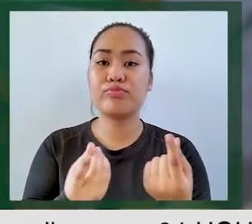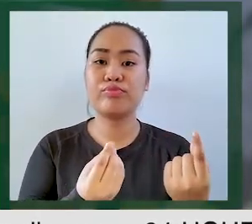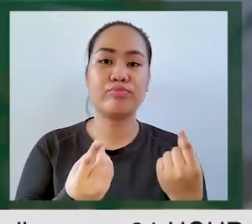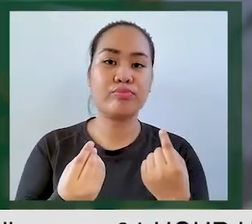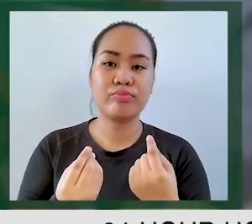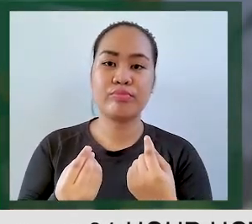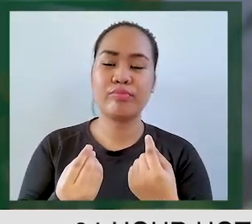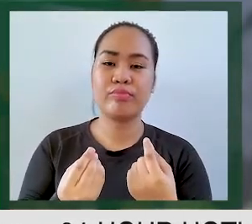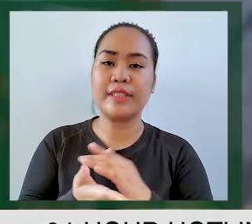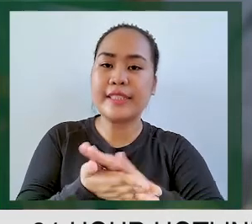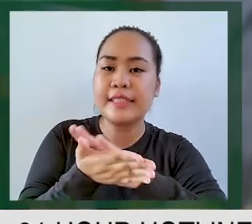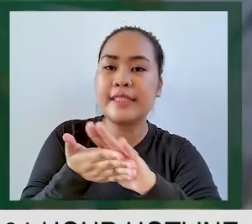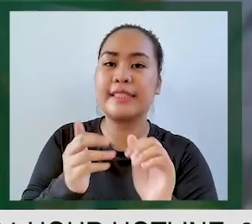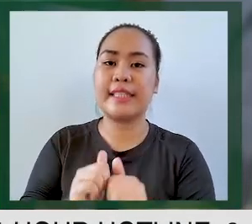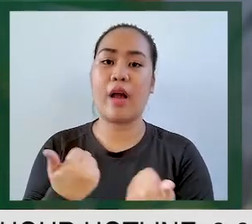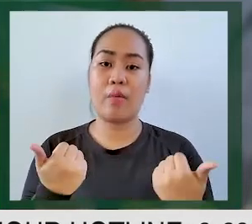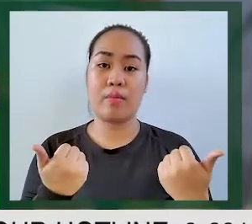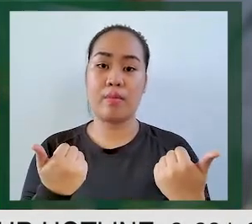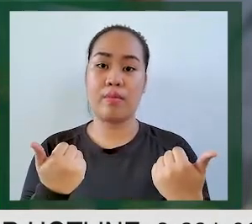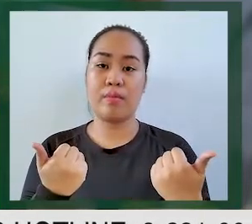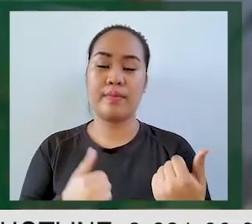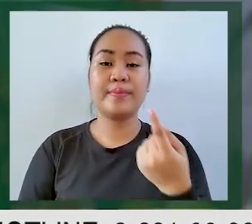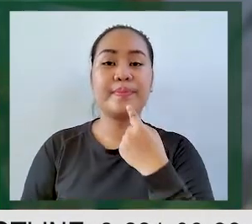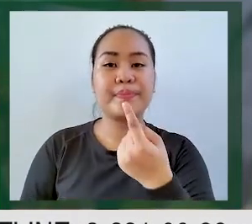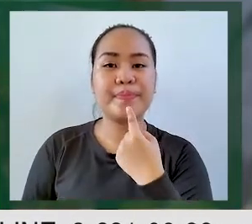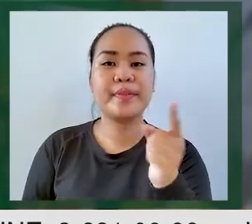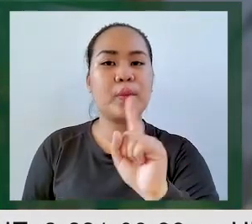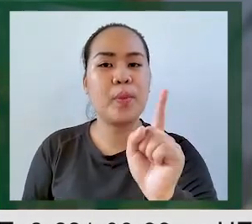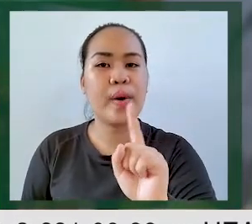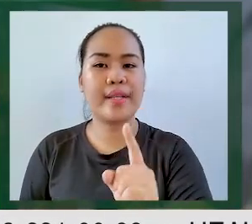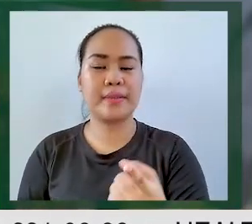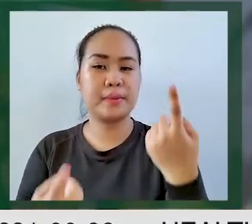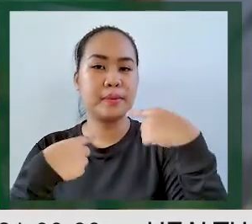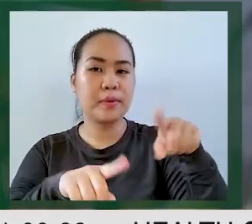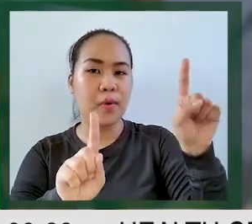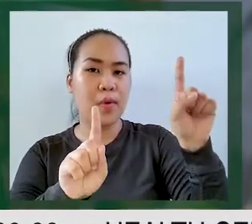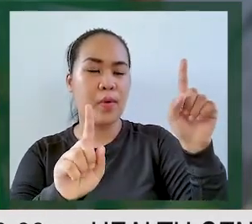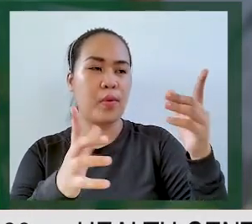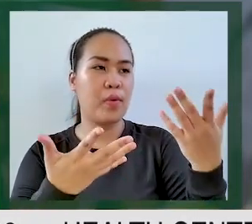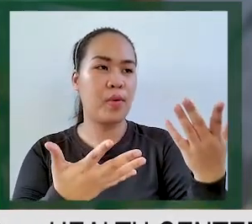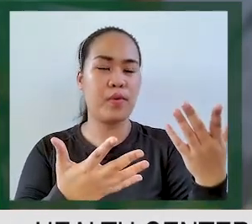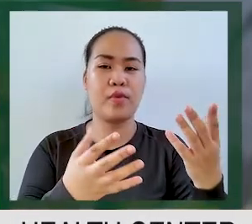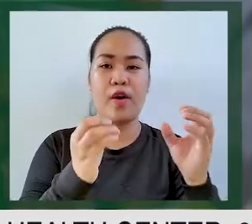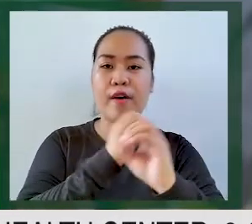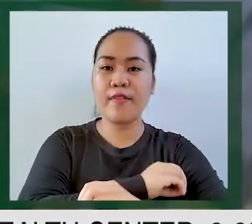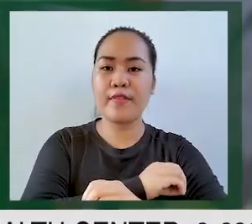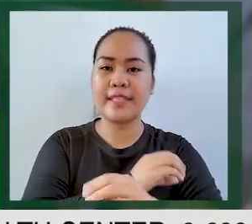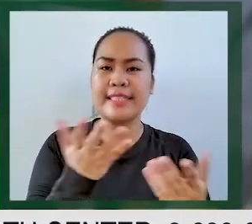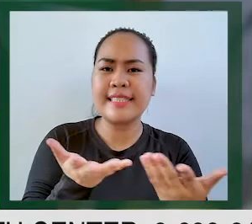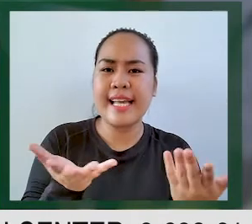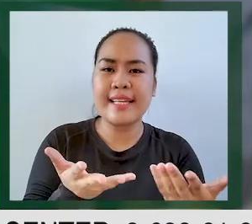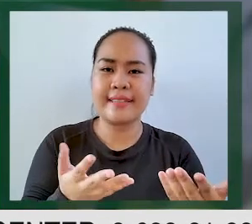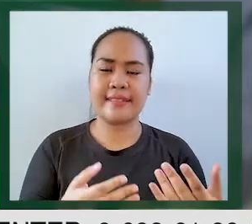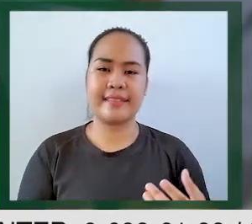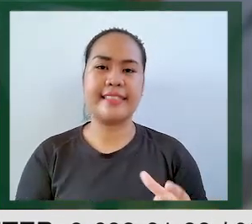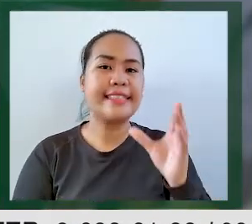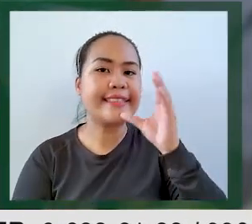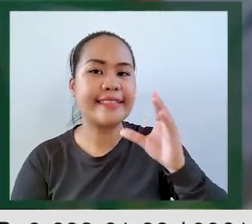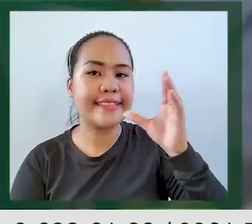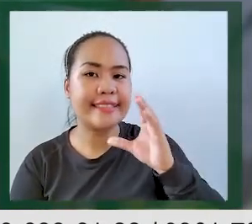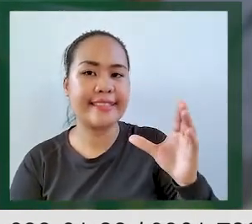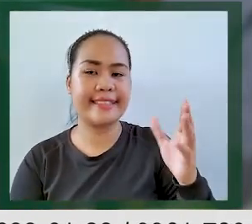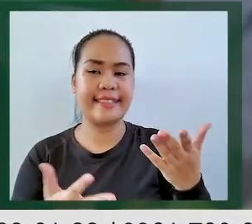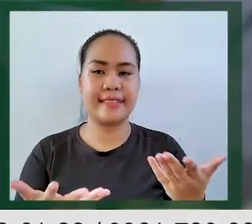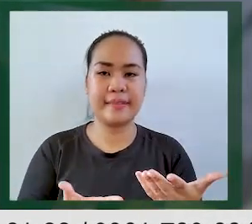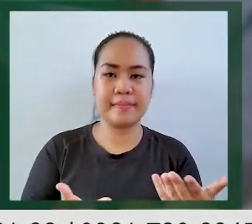kumakain ng tao, smoking areas, diba? So ito yung mga nagiging areas